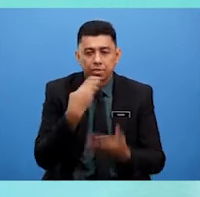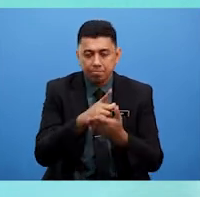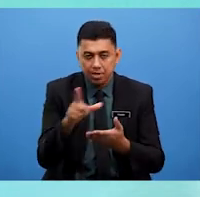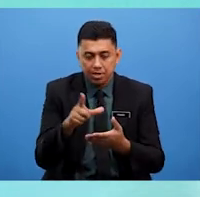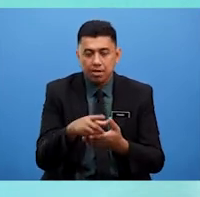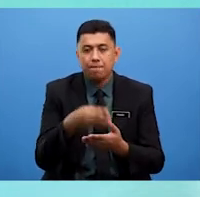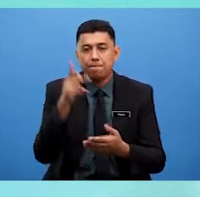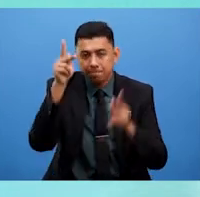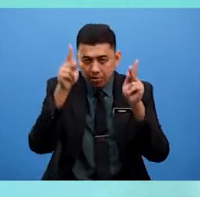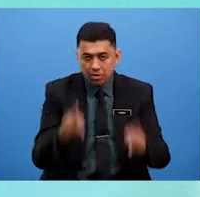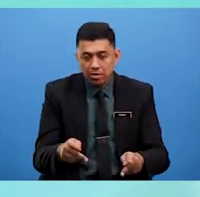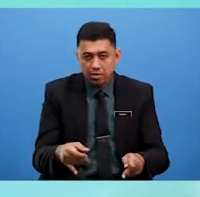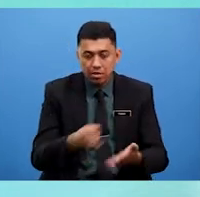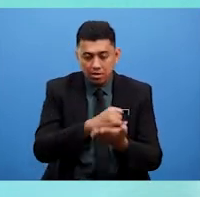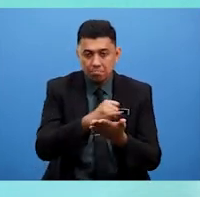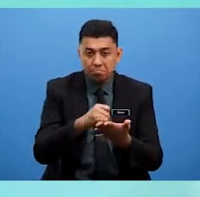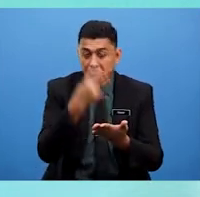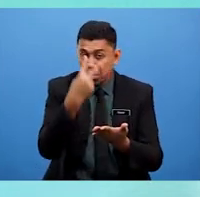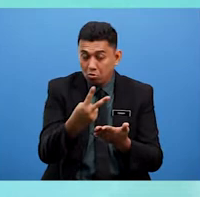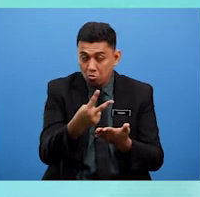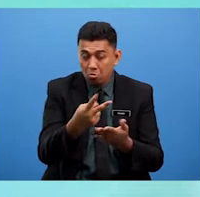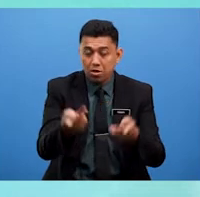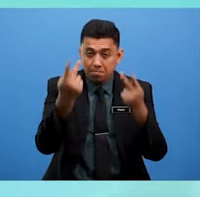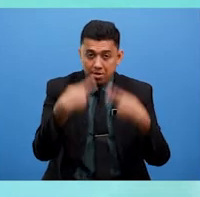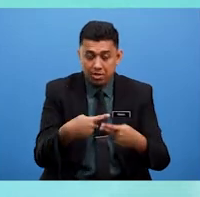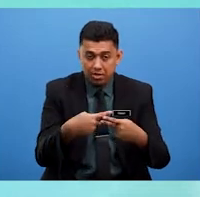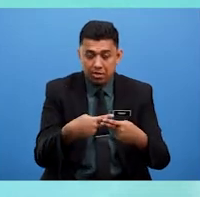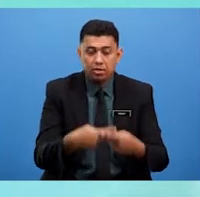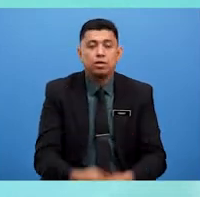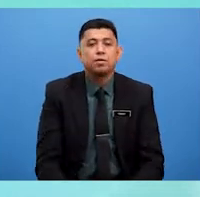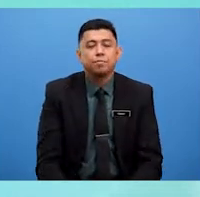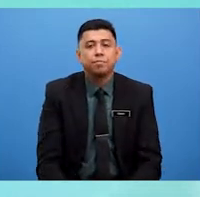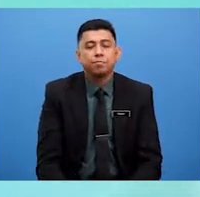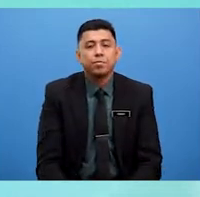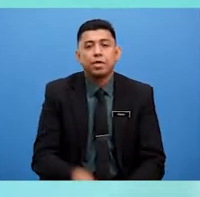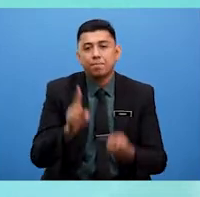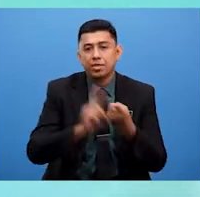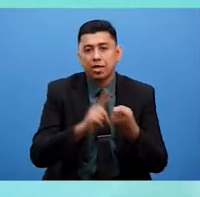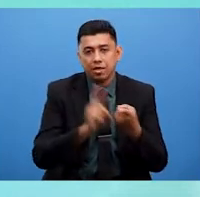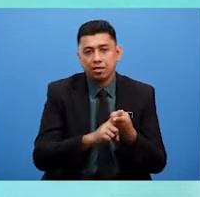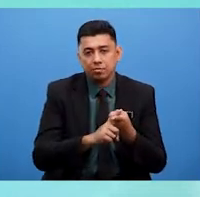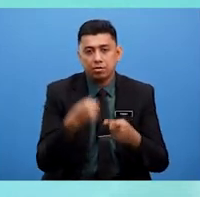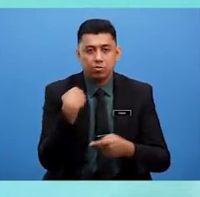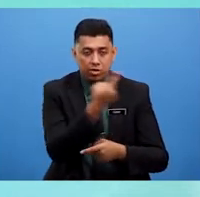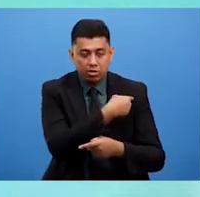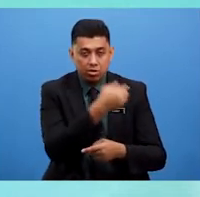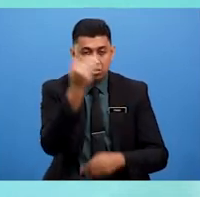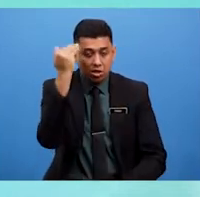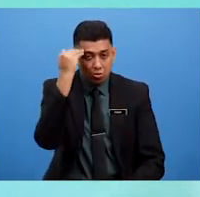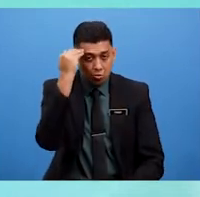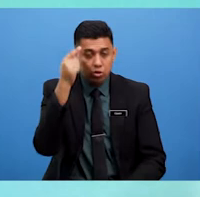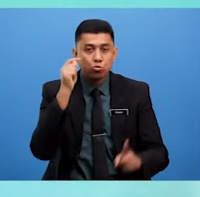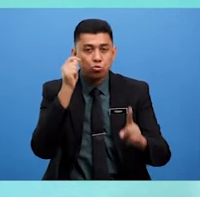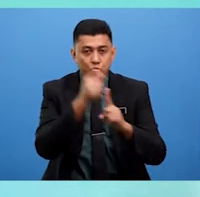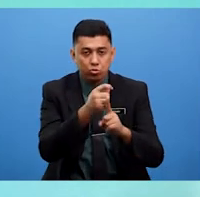Baiklah pelajar, kita imbas semula apa yang kita pelajari pada episod kali ini. Yang pertama, kita mengetahui